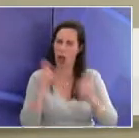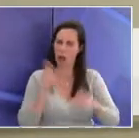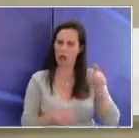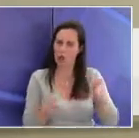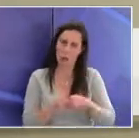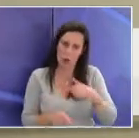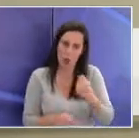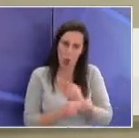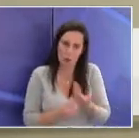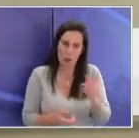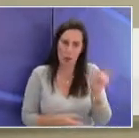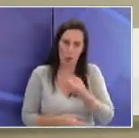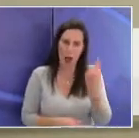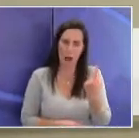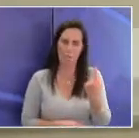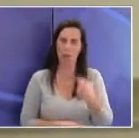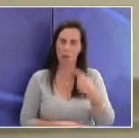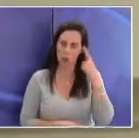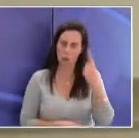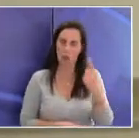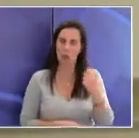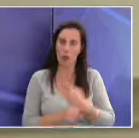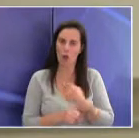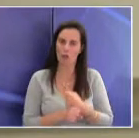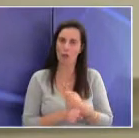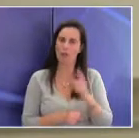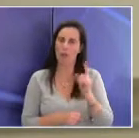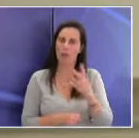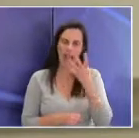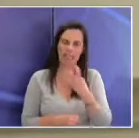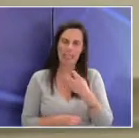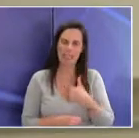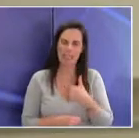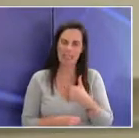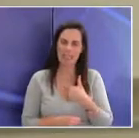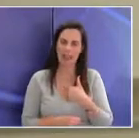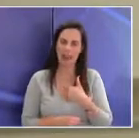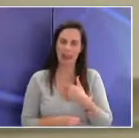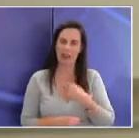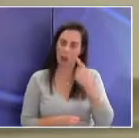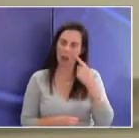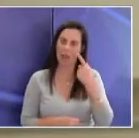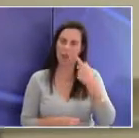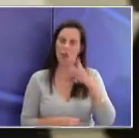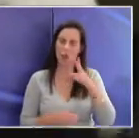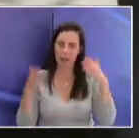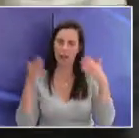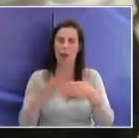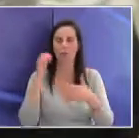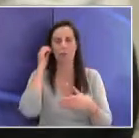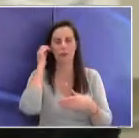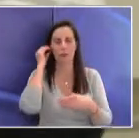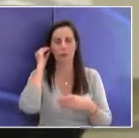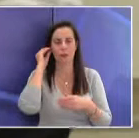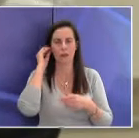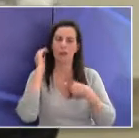כפי שאנחנו עושים לכלל הציבור. אנחנו יודעים לעשות. צערי הרב, השידור שלנו הוא שידור יותר חד גוני. אני